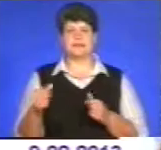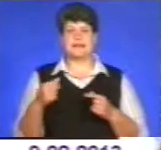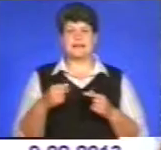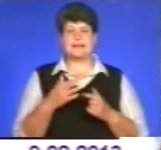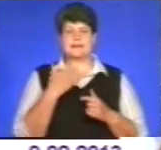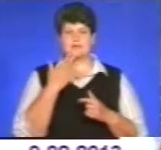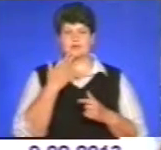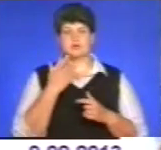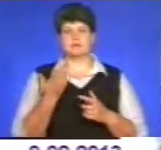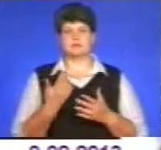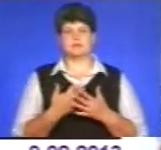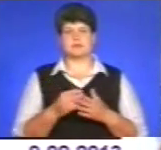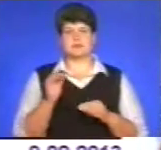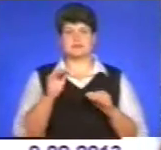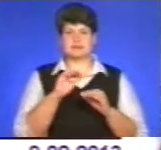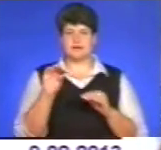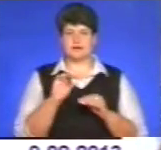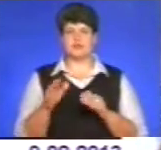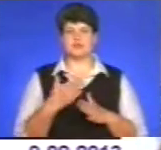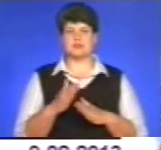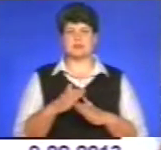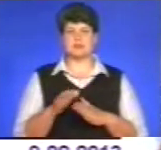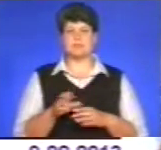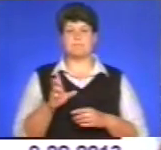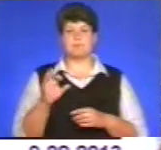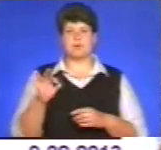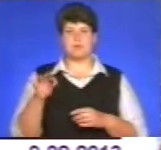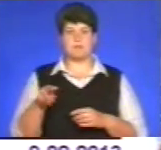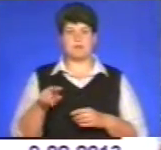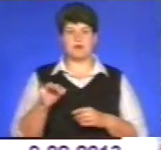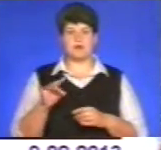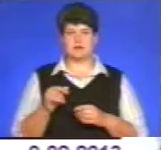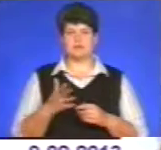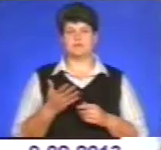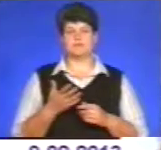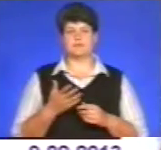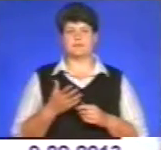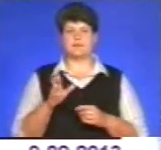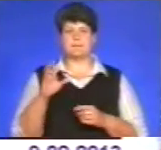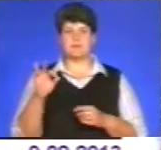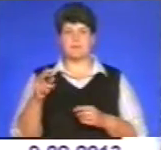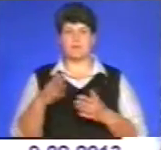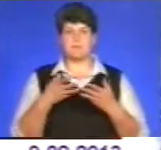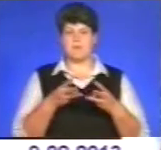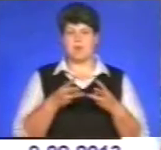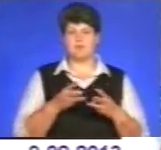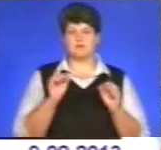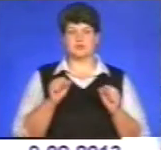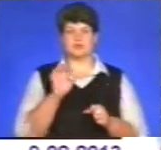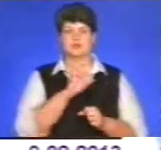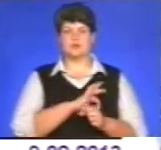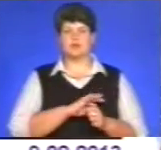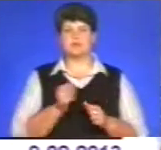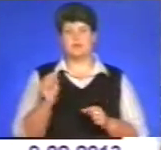імпортні складові частини. Ми можемо випускати біопаливні котельні, скажімо, на біопаливі, тобто на і,